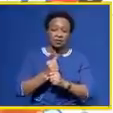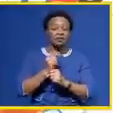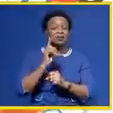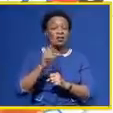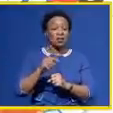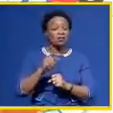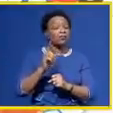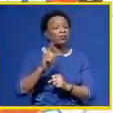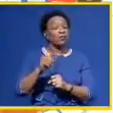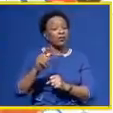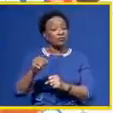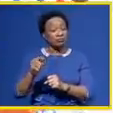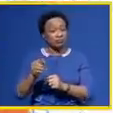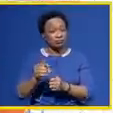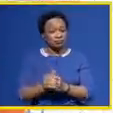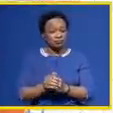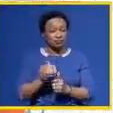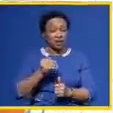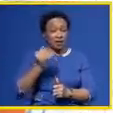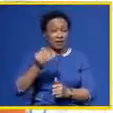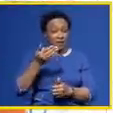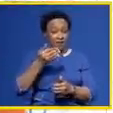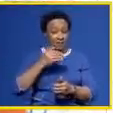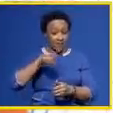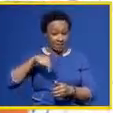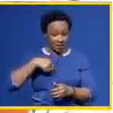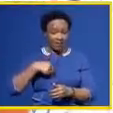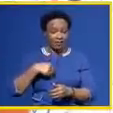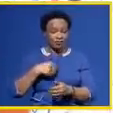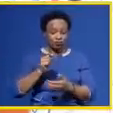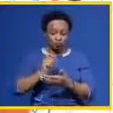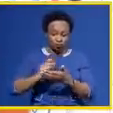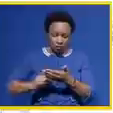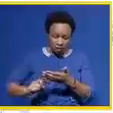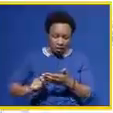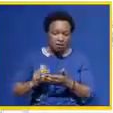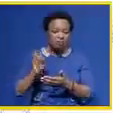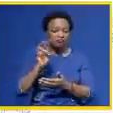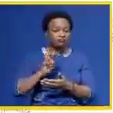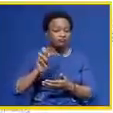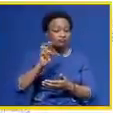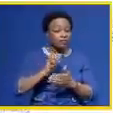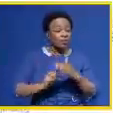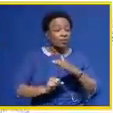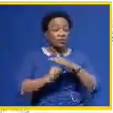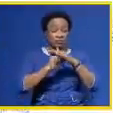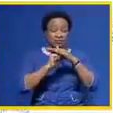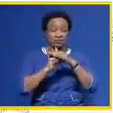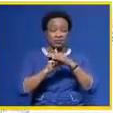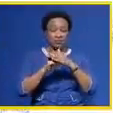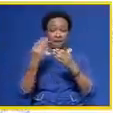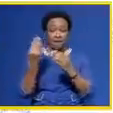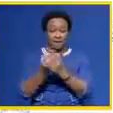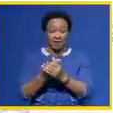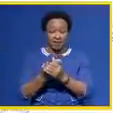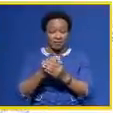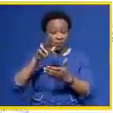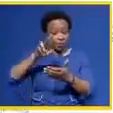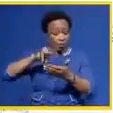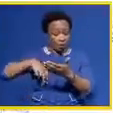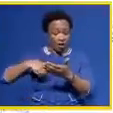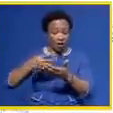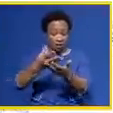iliyoko mbele yetu ya kujaza kutafuta wadhamini. Pamoja na kwamba ni mawakala wamekuja kumchukulia mheshimiwa